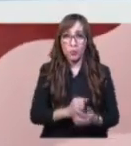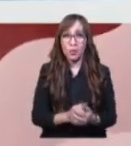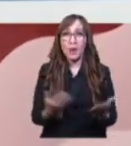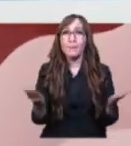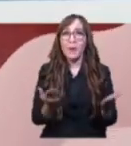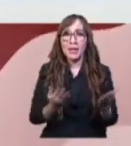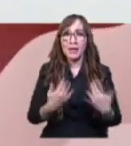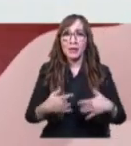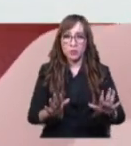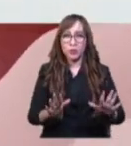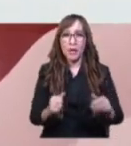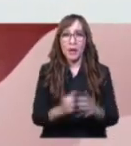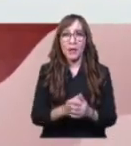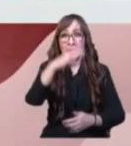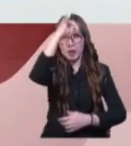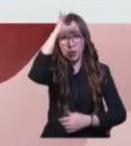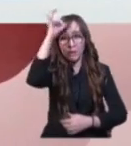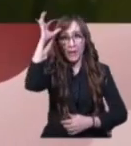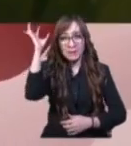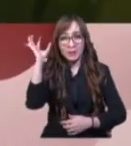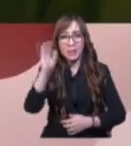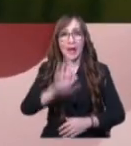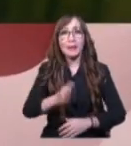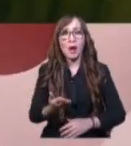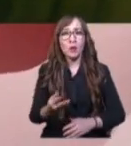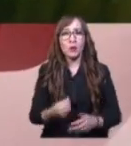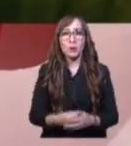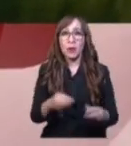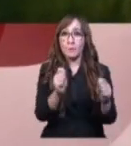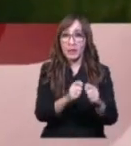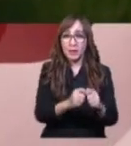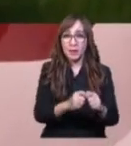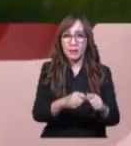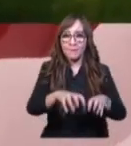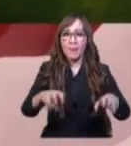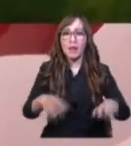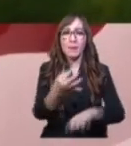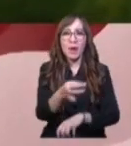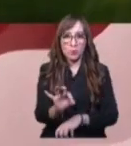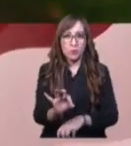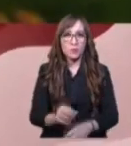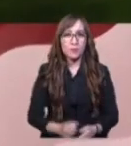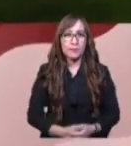saja yang sudah berinovasi atau membuat suatu produk baru gitu.